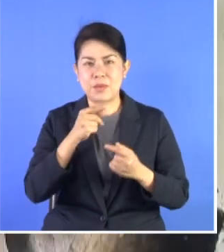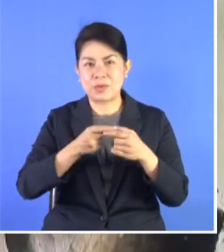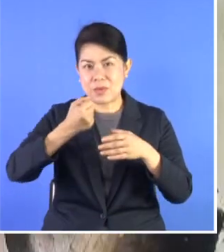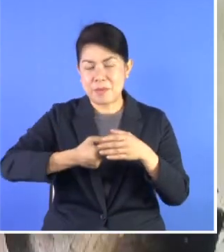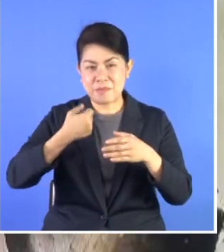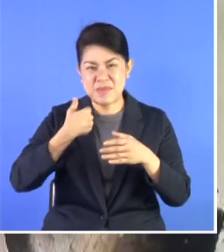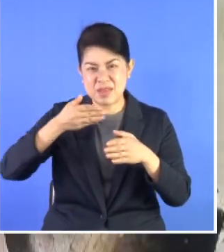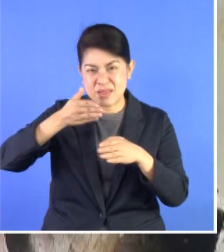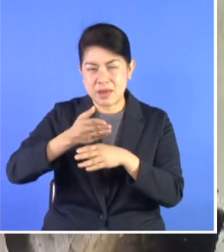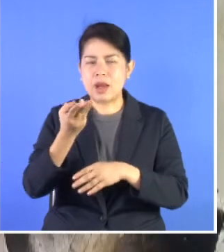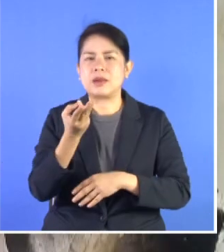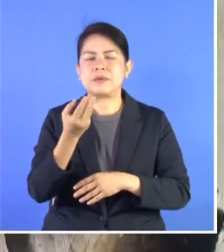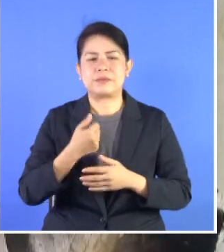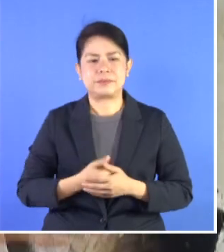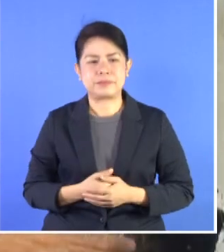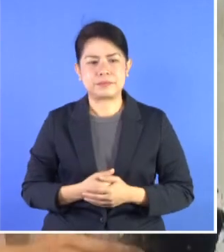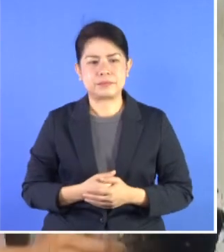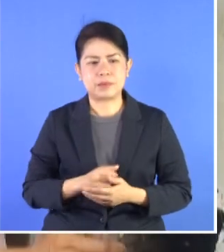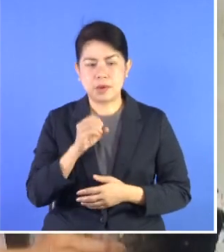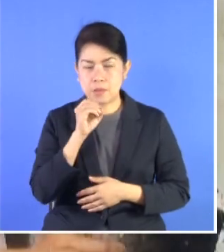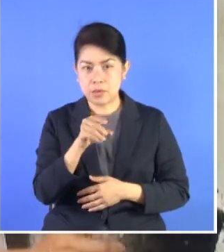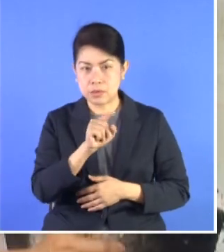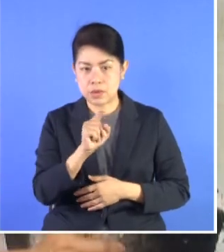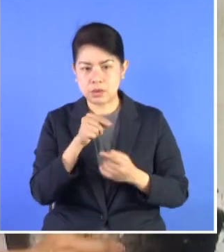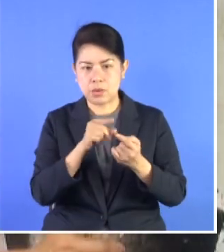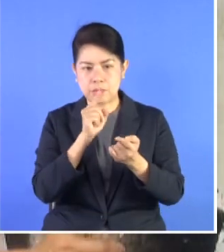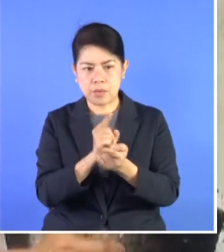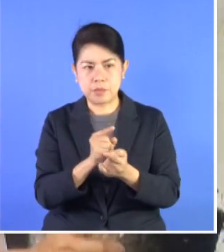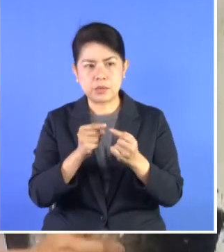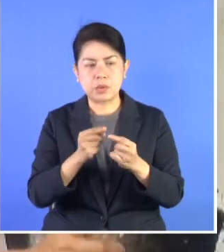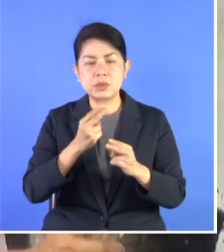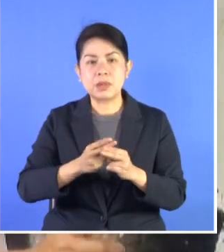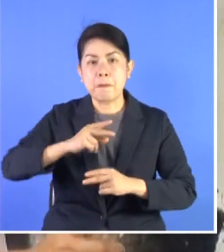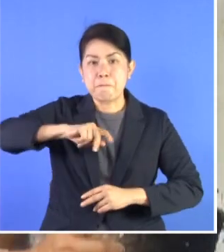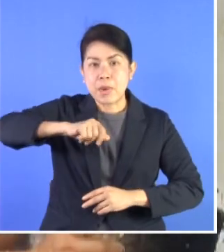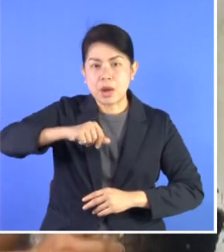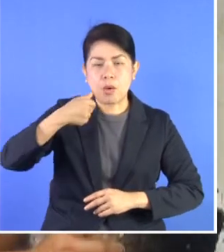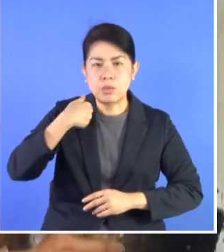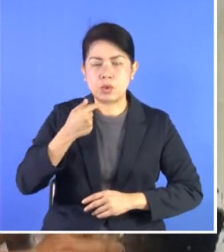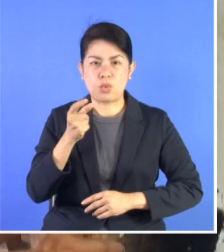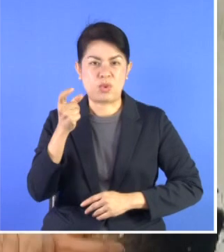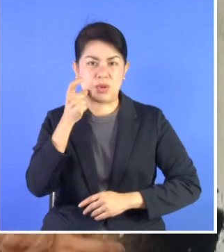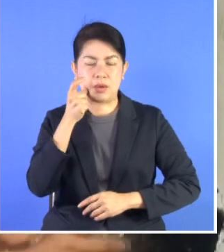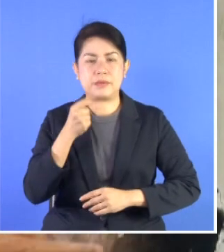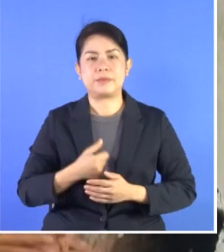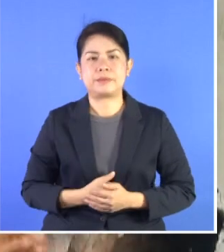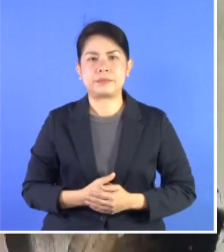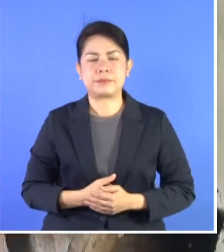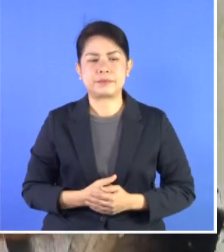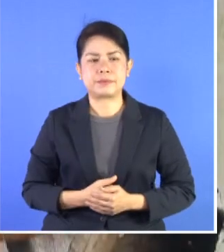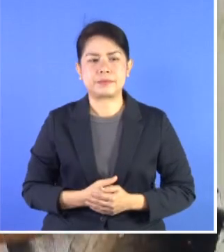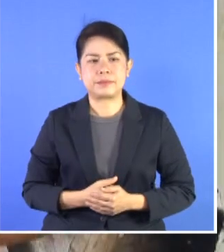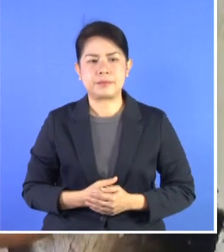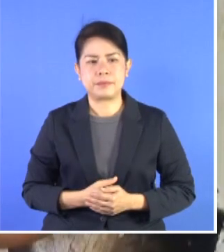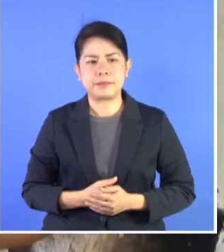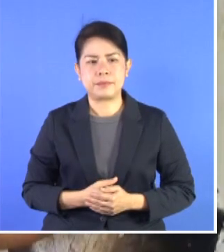นี่นะครับผู้สื่อข่าวรายงานบอกว่าไปเจอมะนาวพันธุ์สีทองยักษ์ลูกเท่าหัวเด็กที่บ้านนายน้อยการเพียร